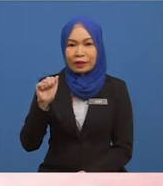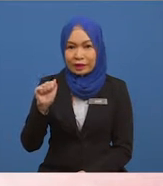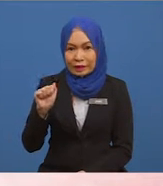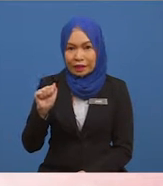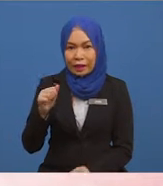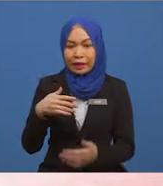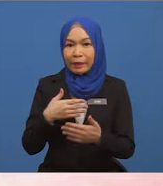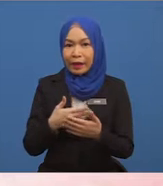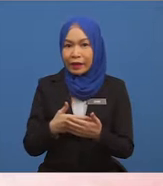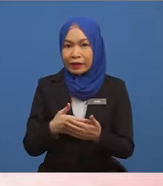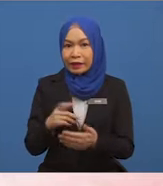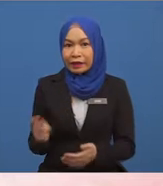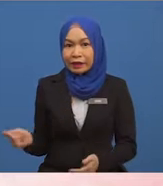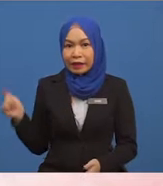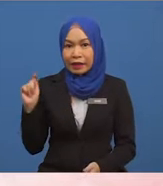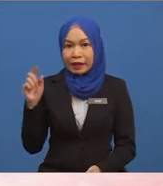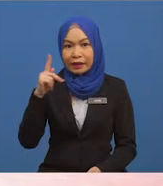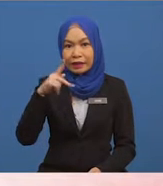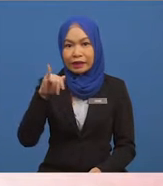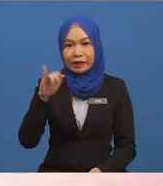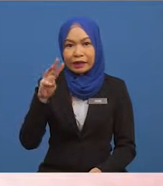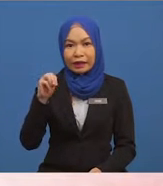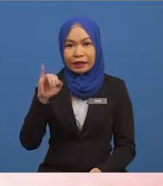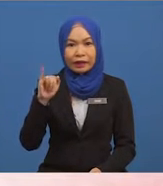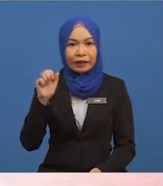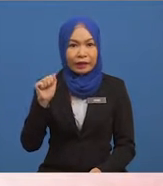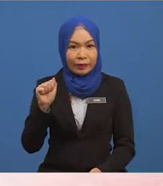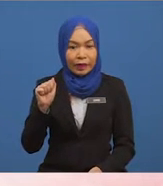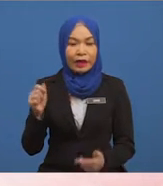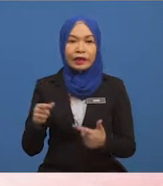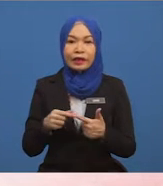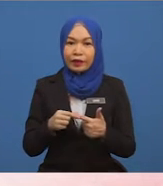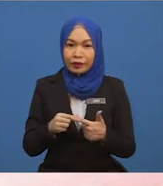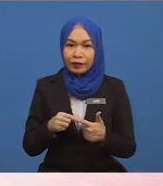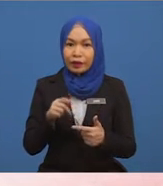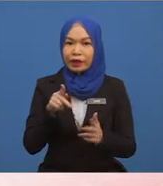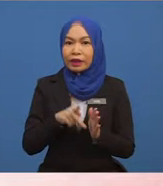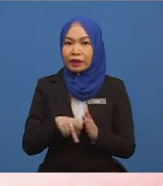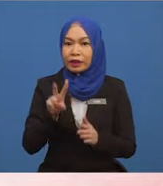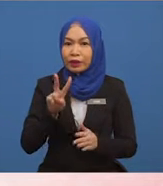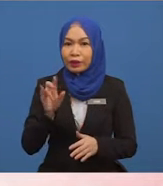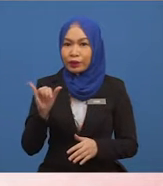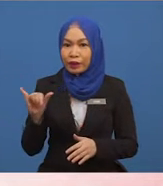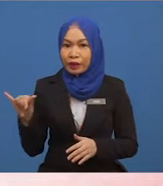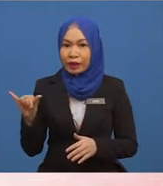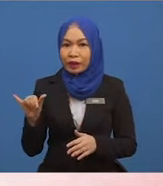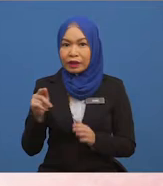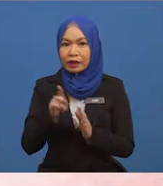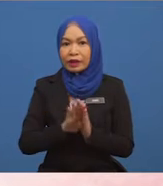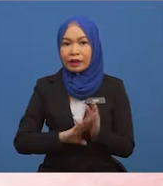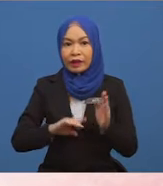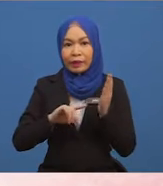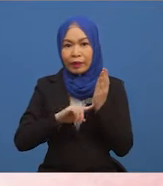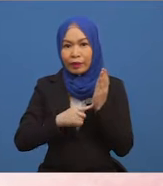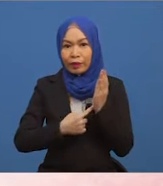Persamaan kedua, kedua-dua respirasi aerob dan fermentasi bermula